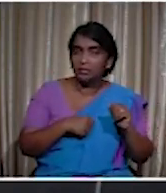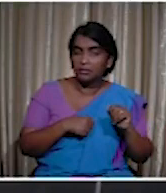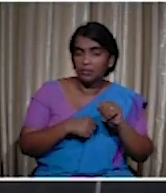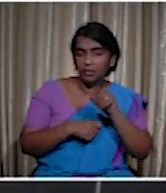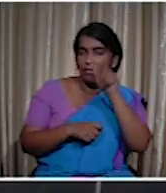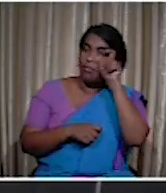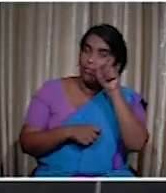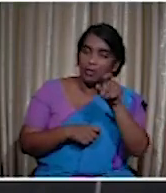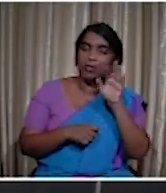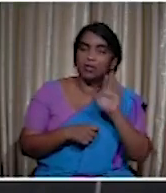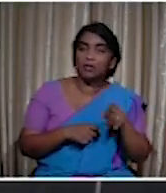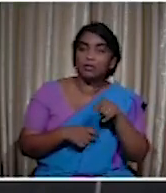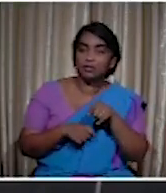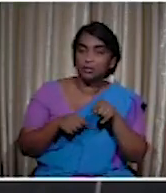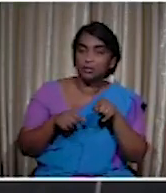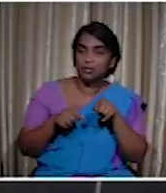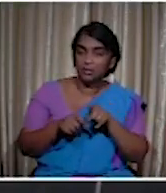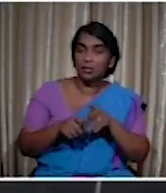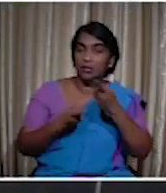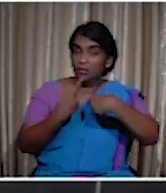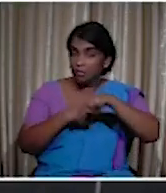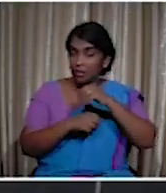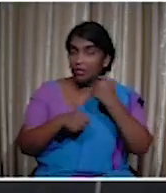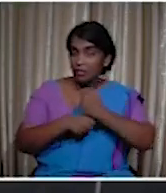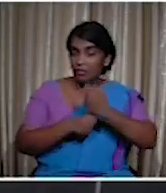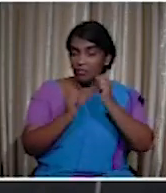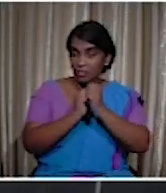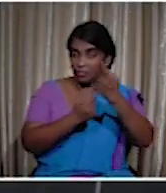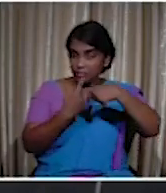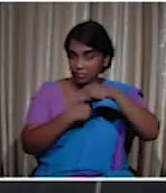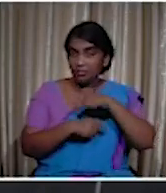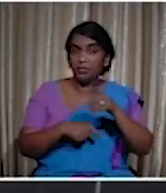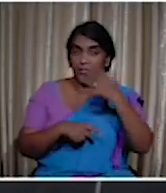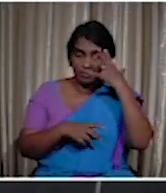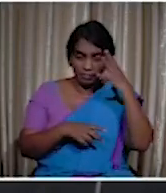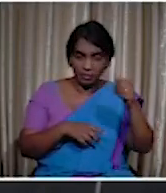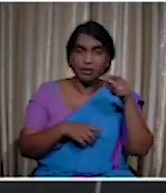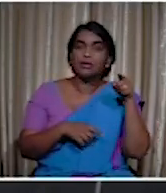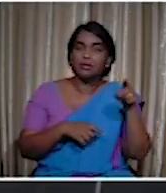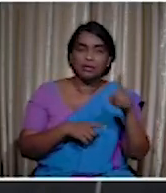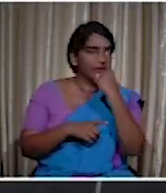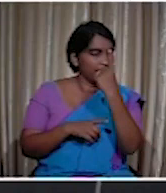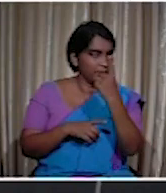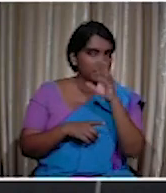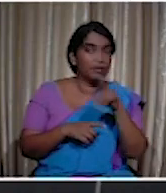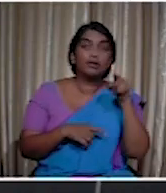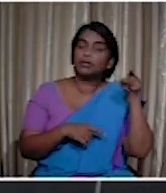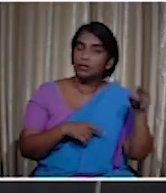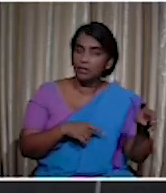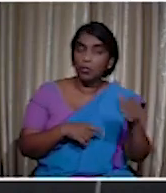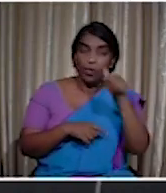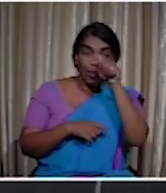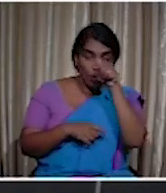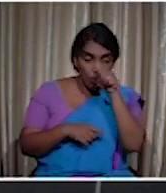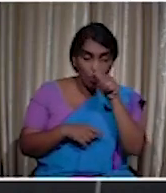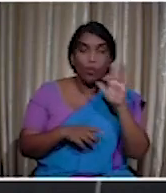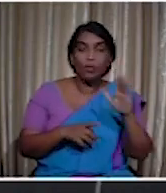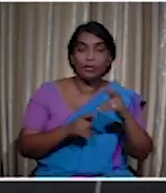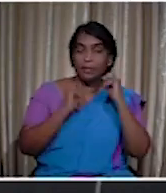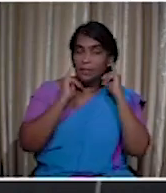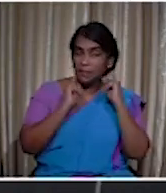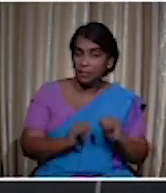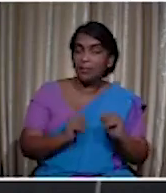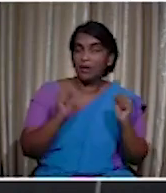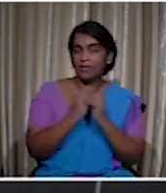අධ්‍යයනය කරන්න වෙනවා. හැබැයි ප්‍රතිව්‍යුහගත කරාට අපි මතක තියාගන්න ඕන එක දෙයක්. ඒ තමයි හොරකම හා